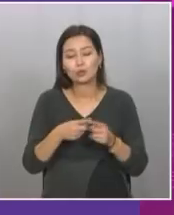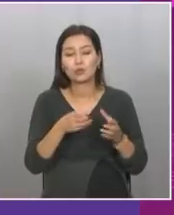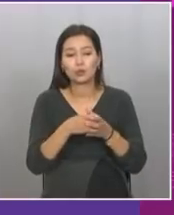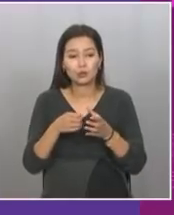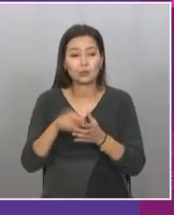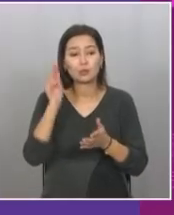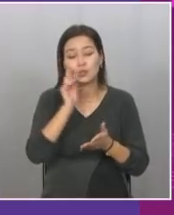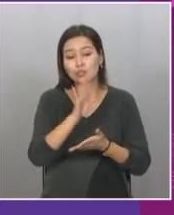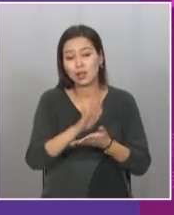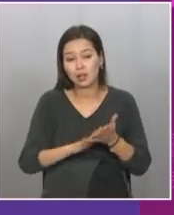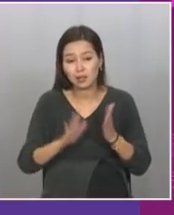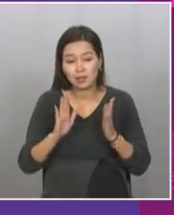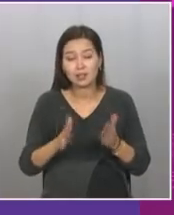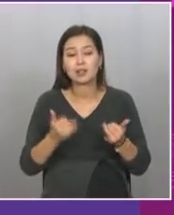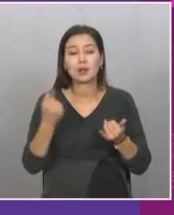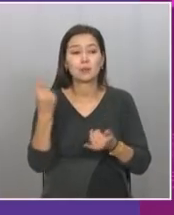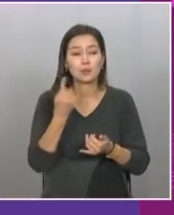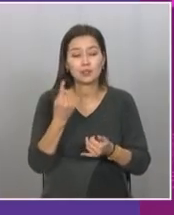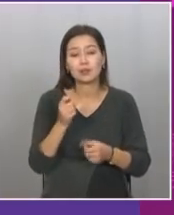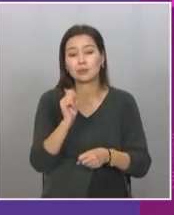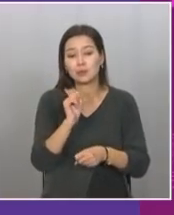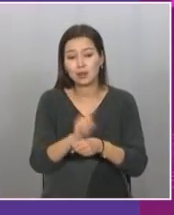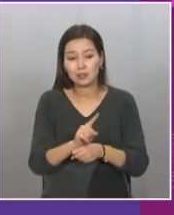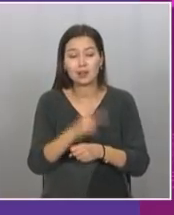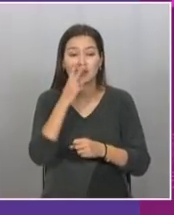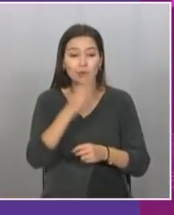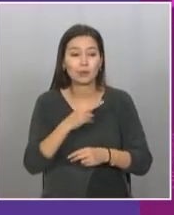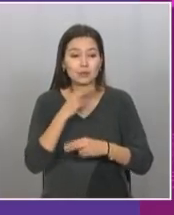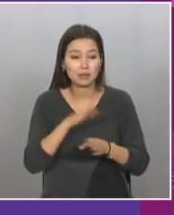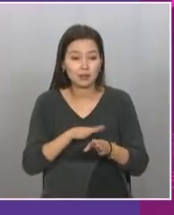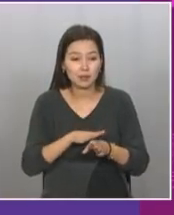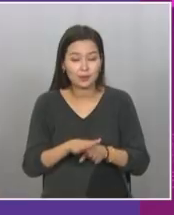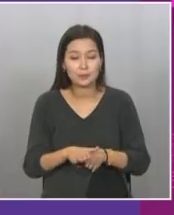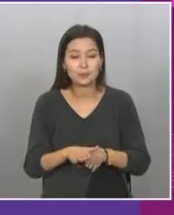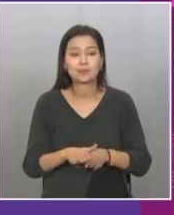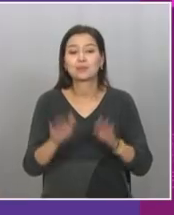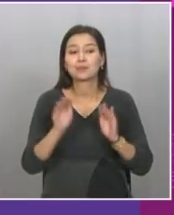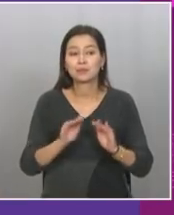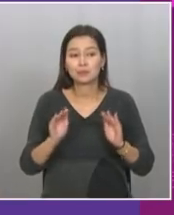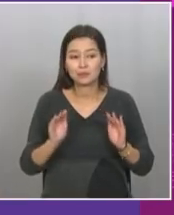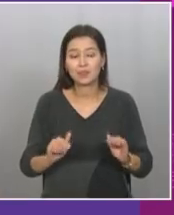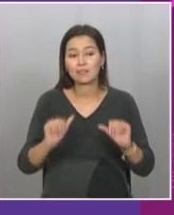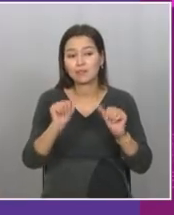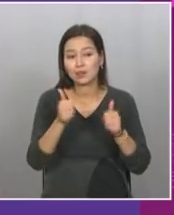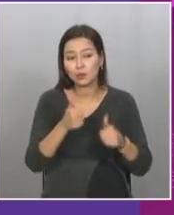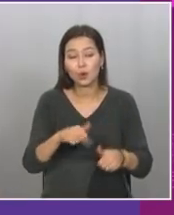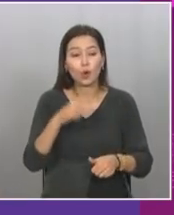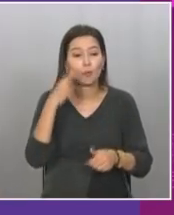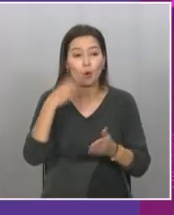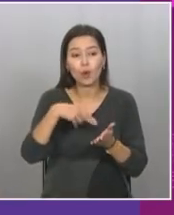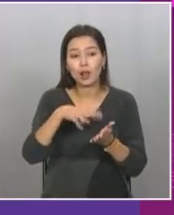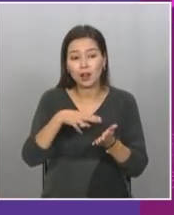жалғастырамыз. Олай болса, бірлесе отырып, бірінші тапсырманы орындайық. Балалар, фигуралардың боялған